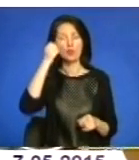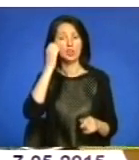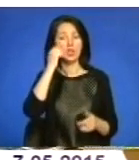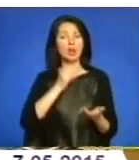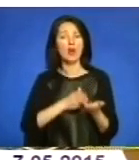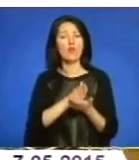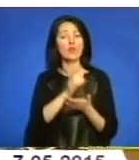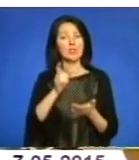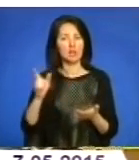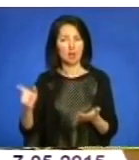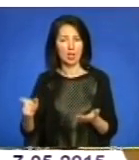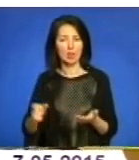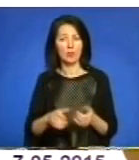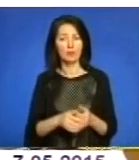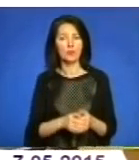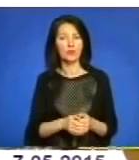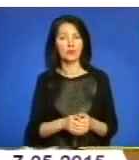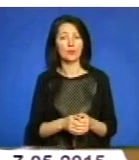ветеранам